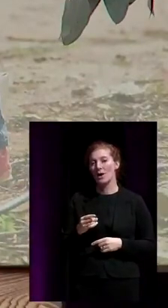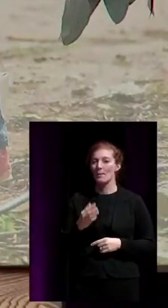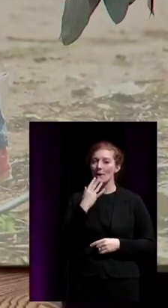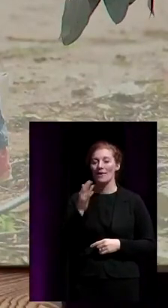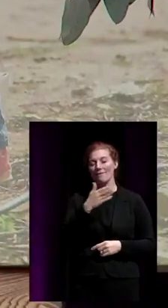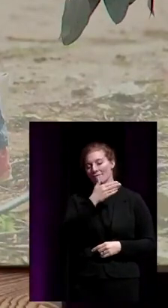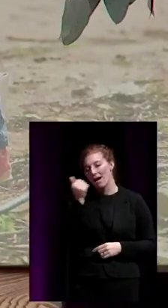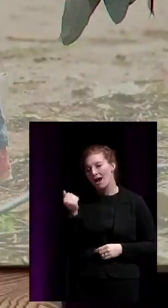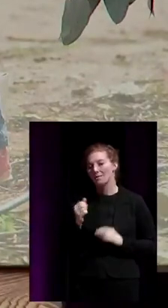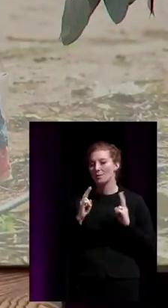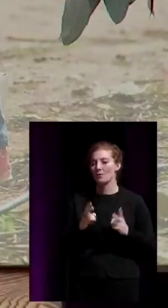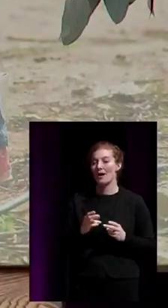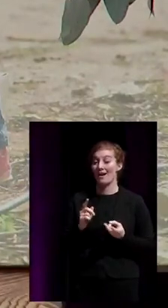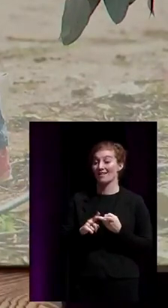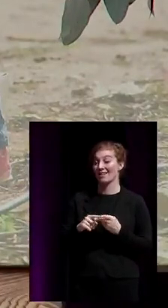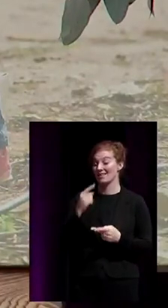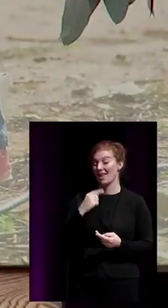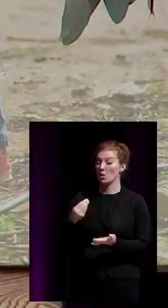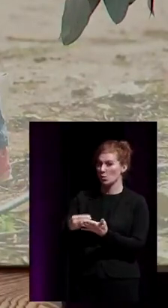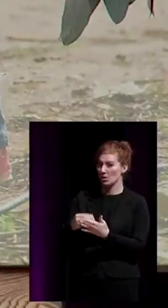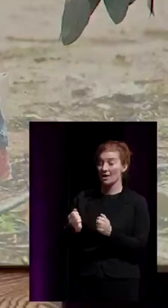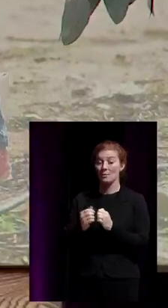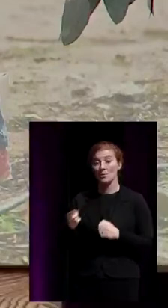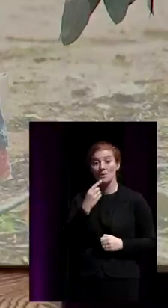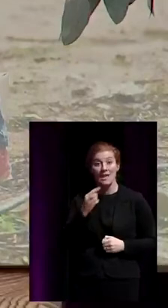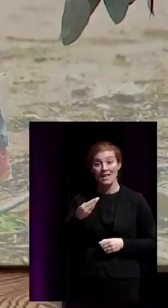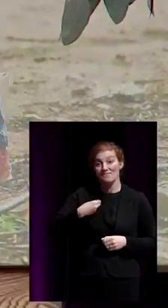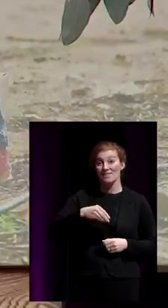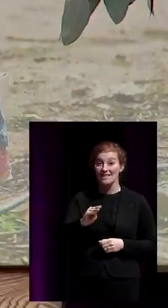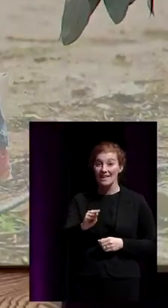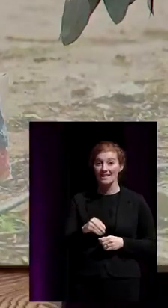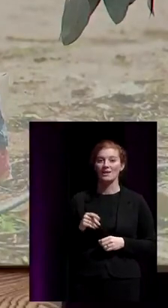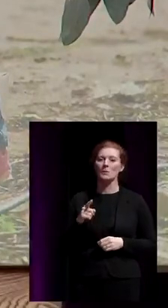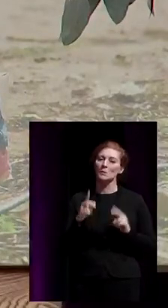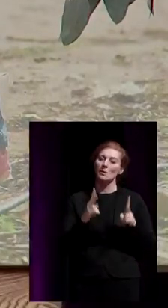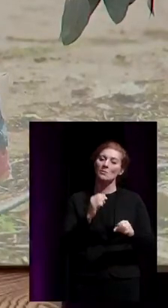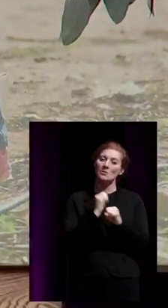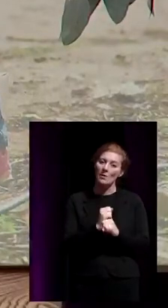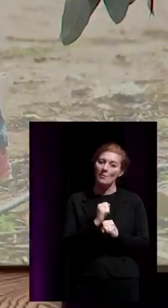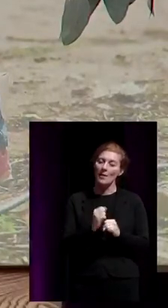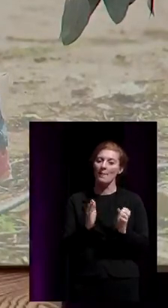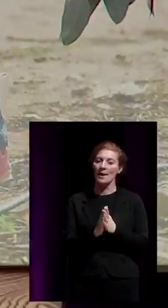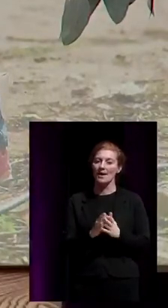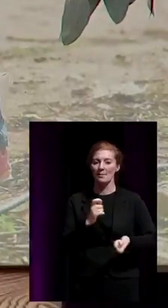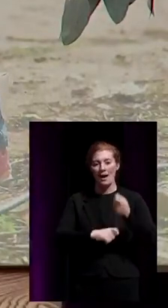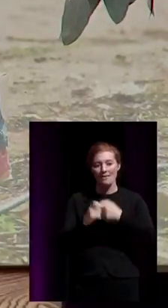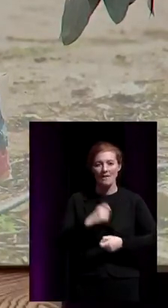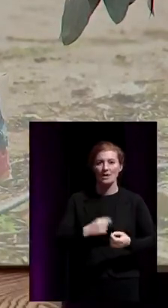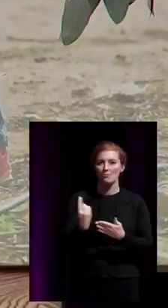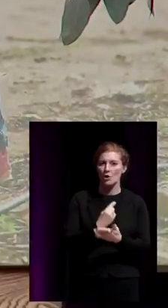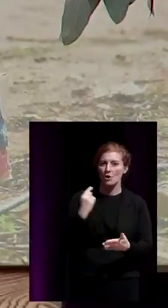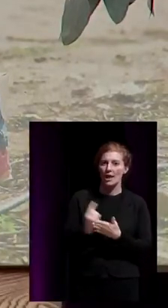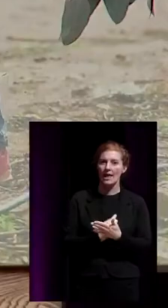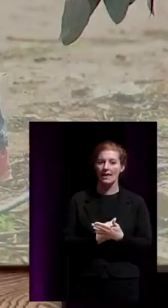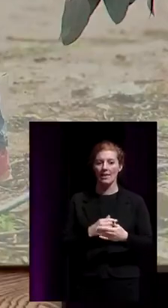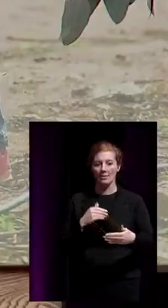jag har hört många kallat för kostnader som en investering. Hur tror du som jobbar verkligen med vad ska jag säga, affärsmöjligheter och att nå tydliga